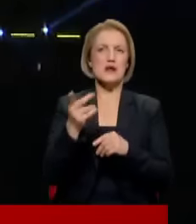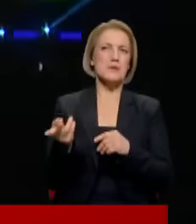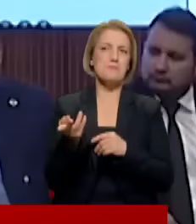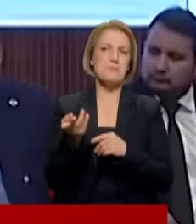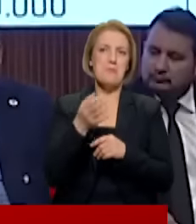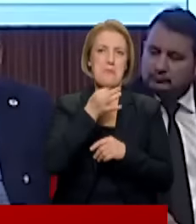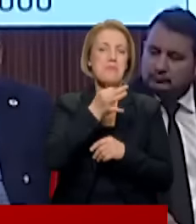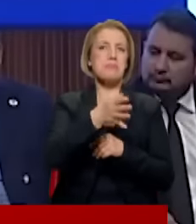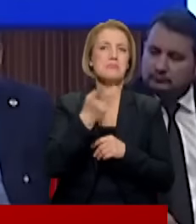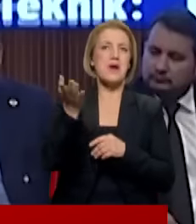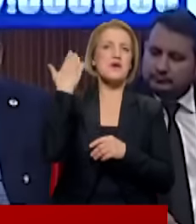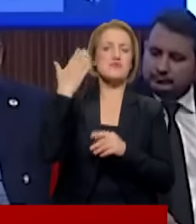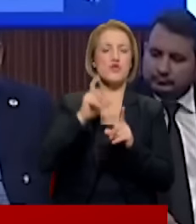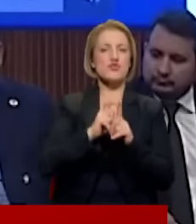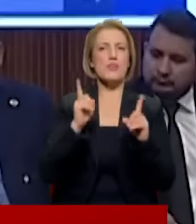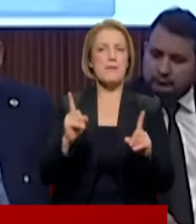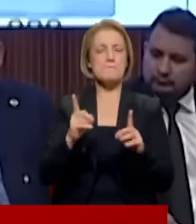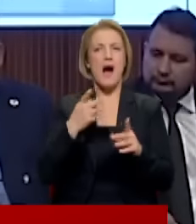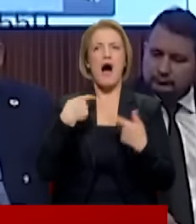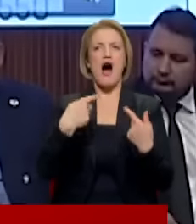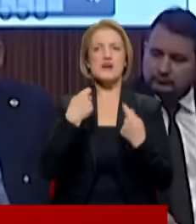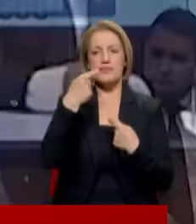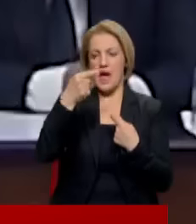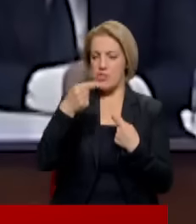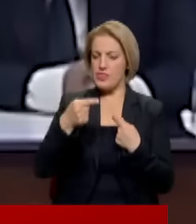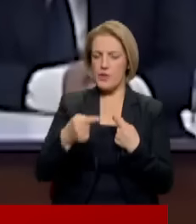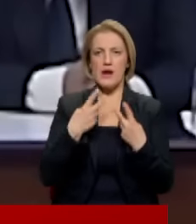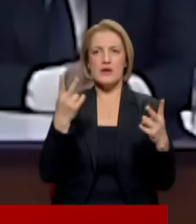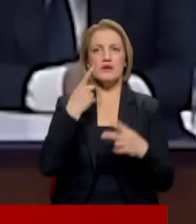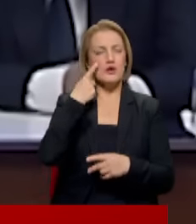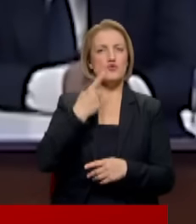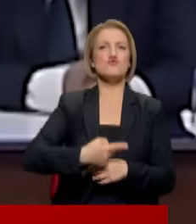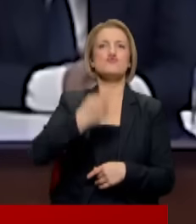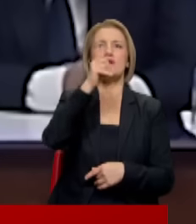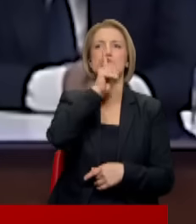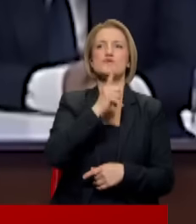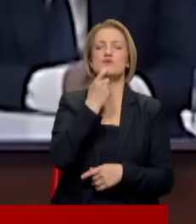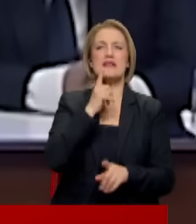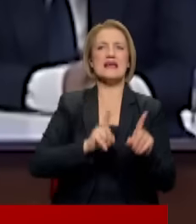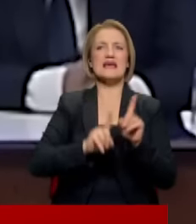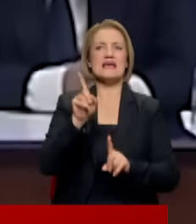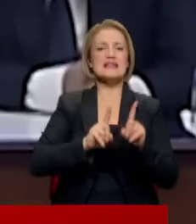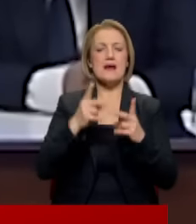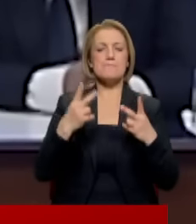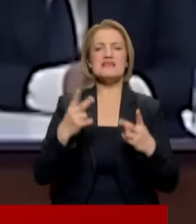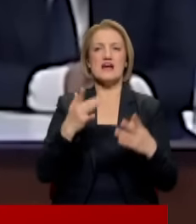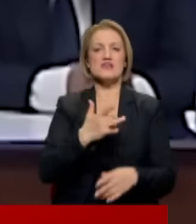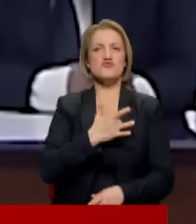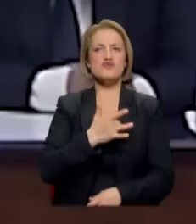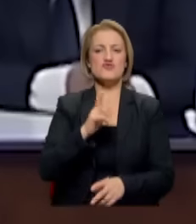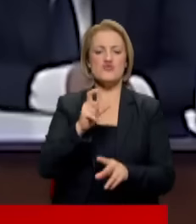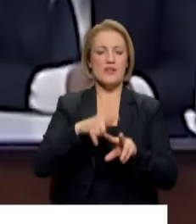vurgu yaptı geçmişe dönük de harcamaları kalem kalem anlattı cumhuriyetin 100 Yılı internetteki mesaj neydi Candan